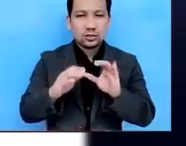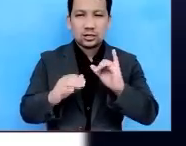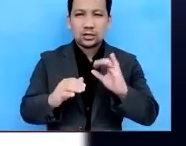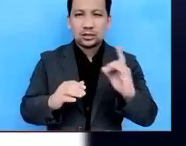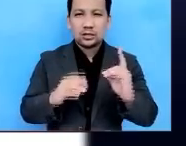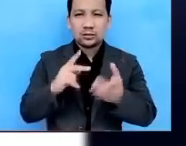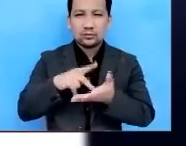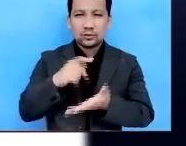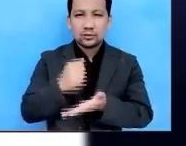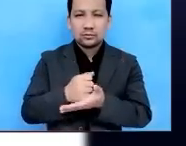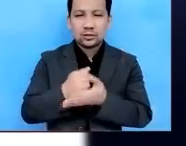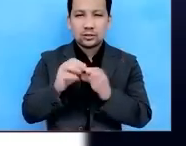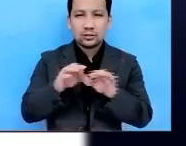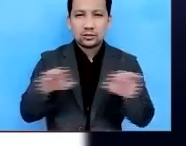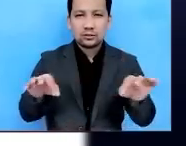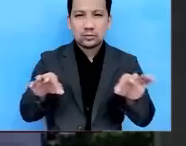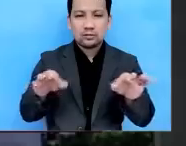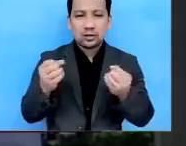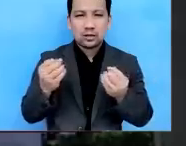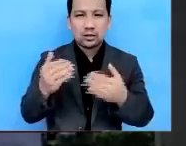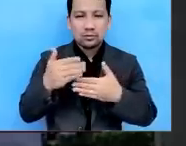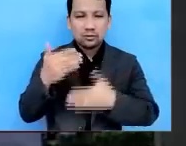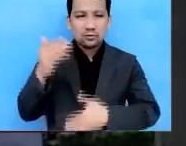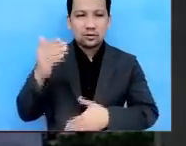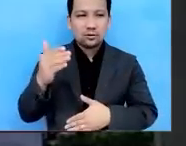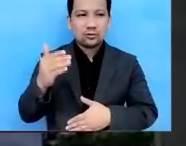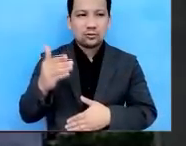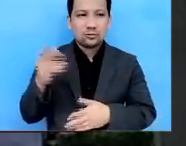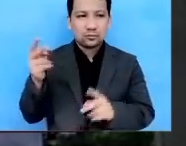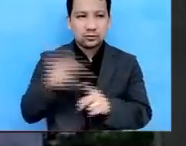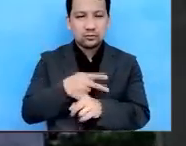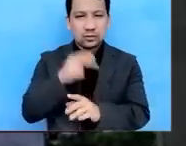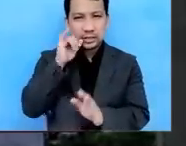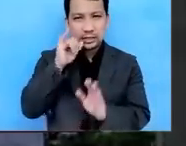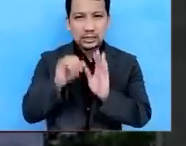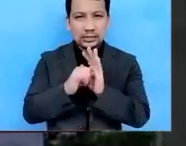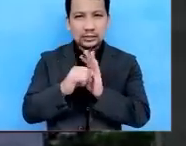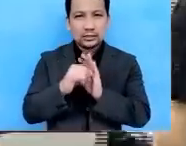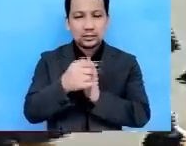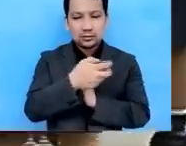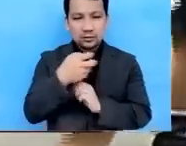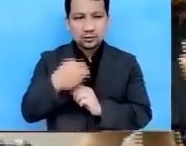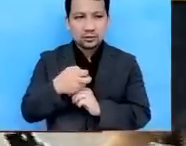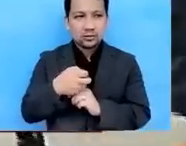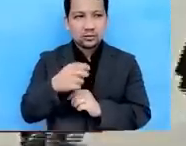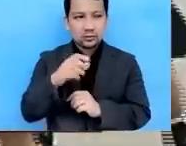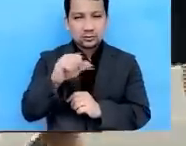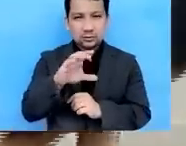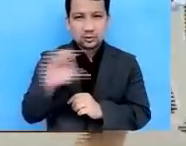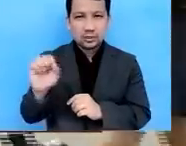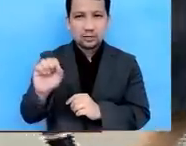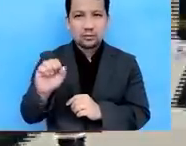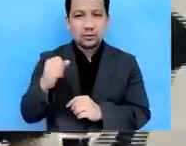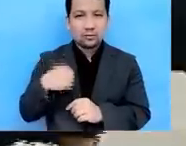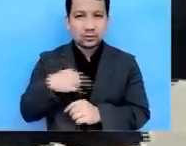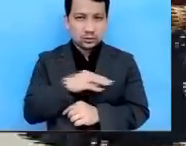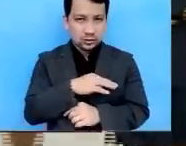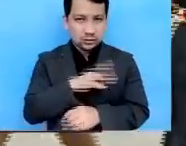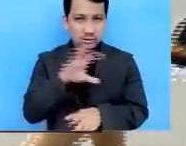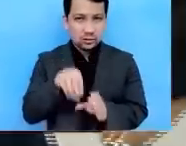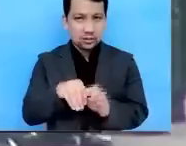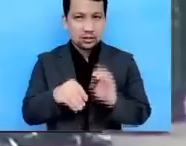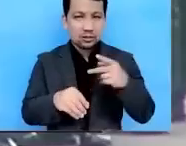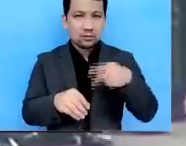passport, diploma at iba pa. Pwede raw mabiktima ng identity theft, phishing at scam ang mga empleyado. Ang sabi naman ng